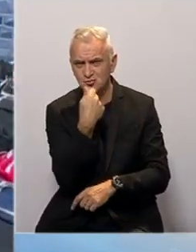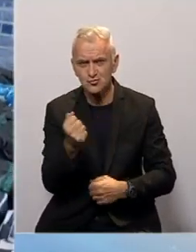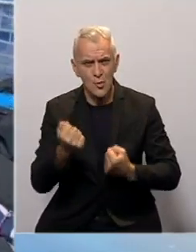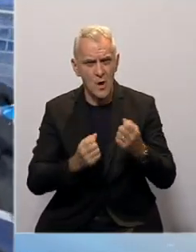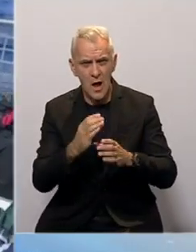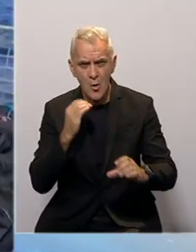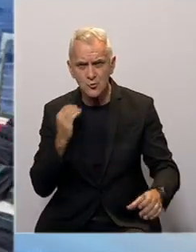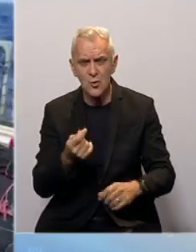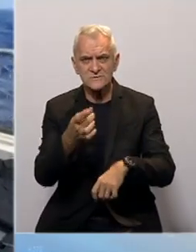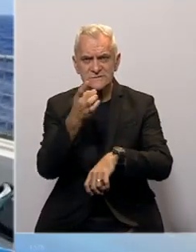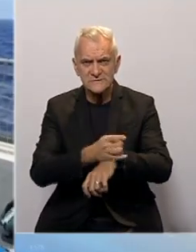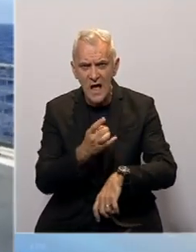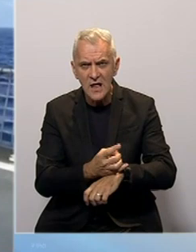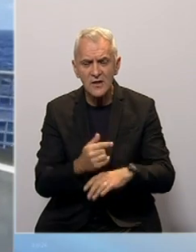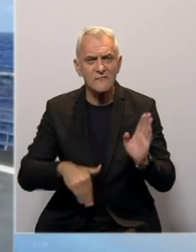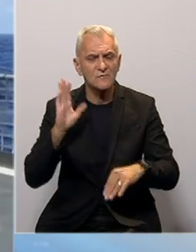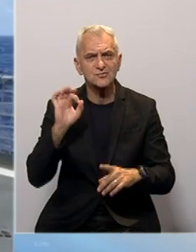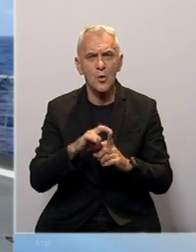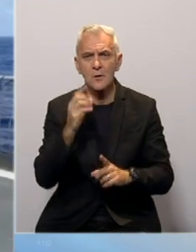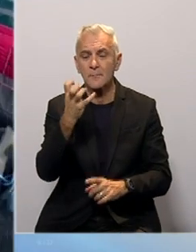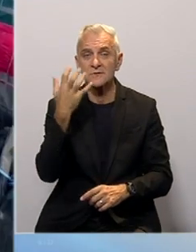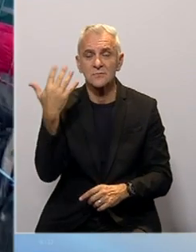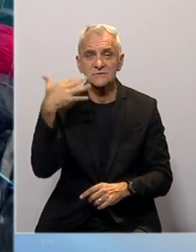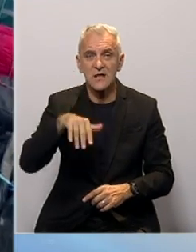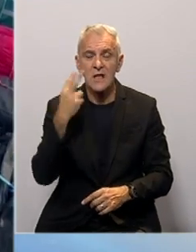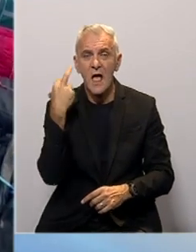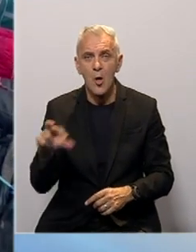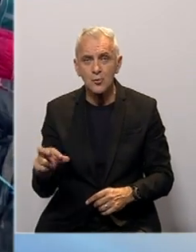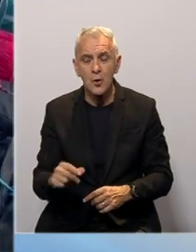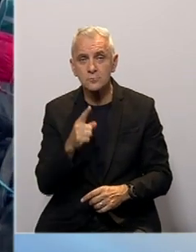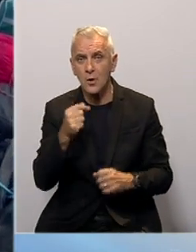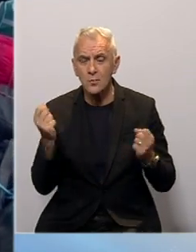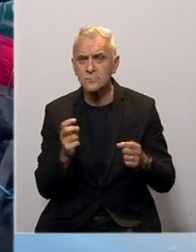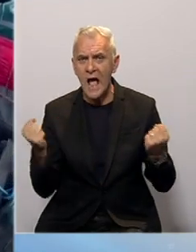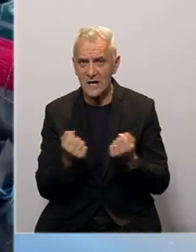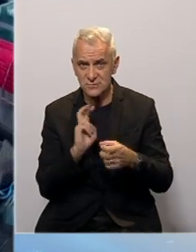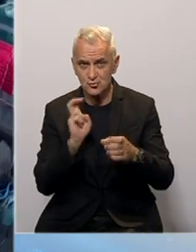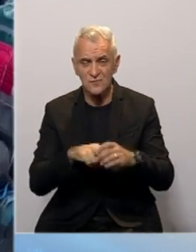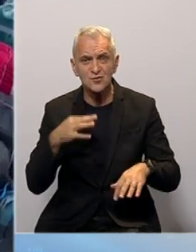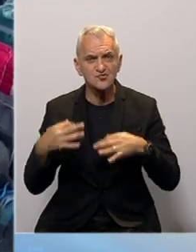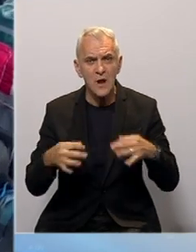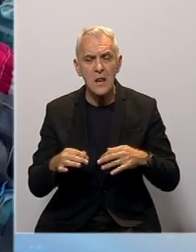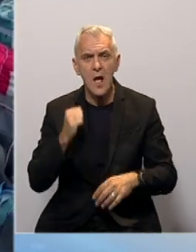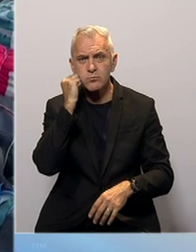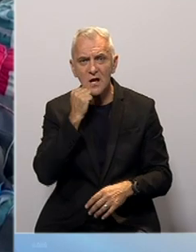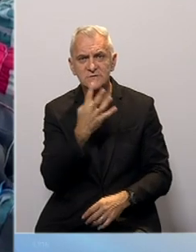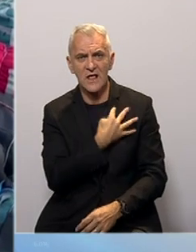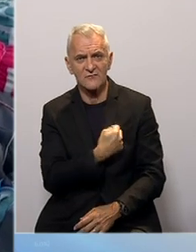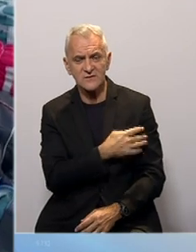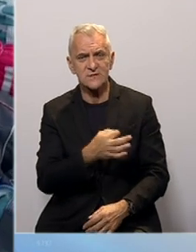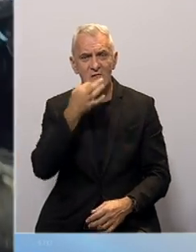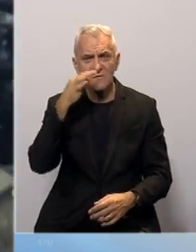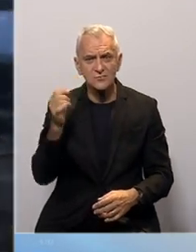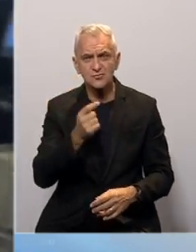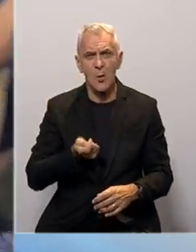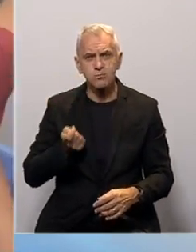vozila, skupocjeni satovi i više od 550.000 evra. U operaciji su učestvovali i Španija, Brazil, Hrvatska, Francuska,